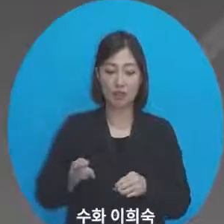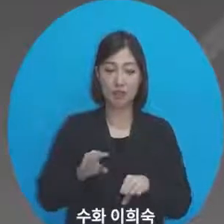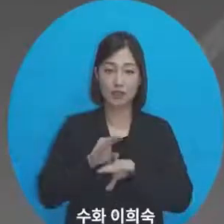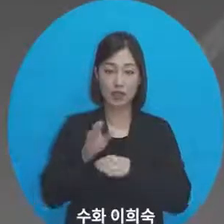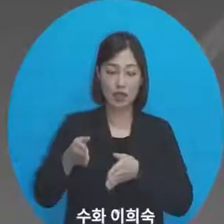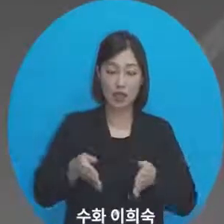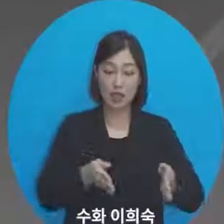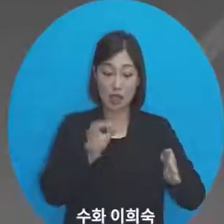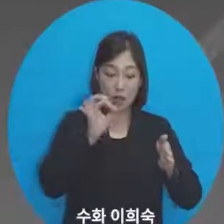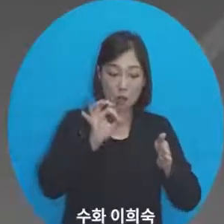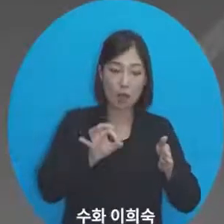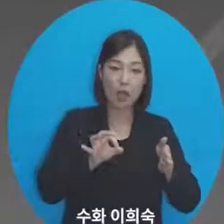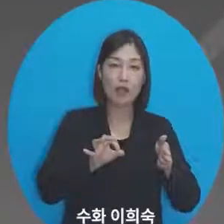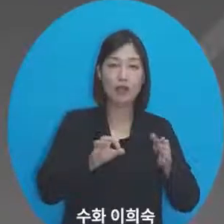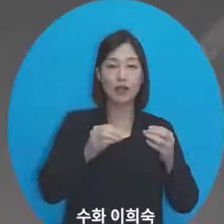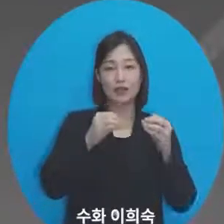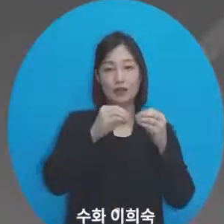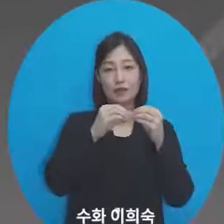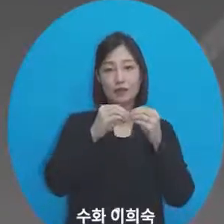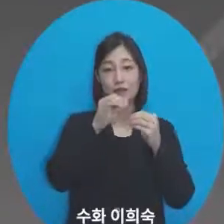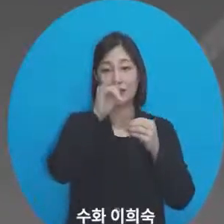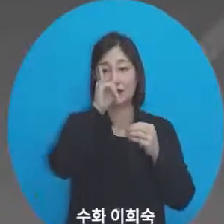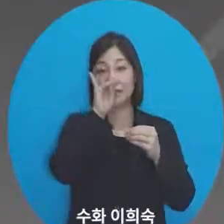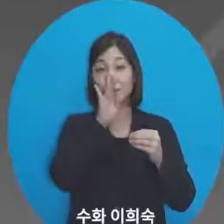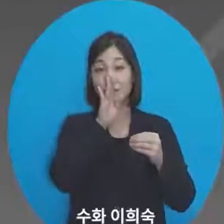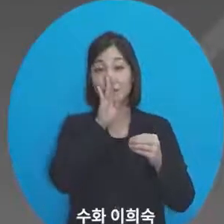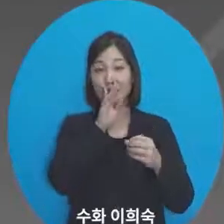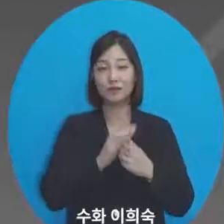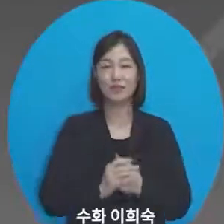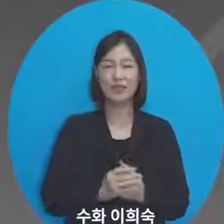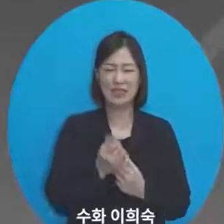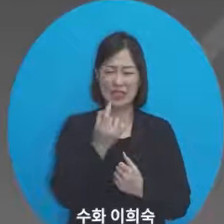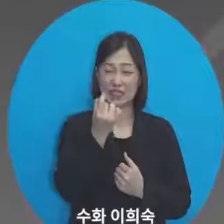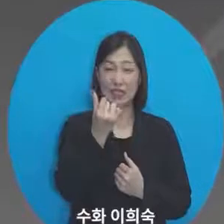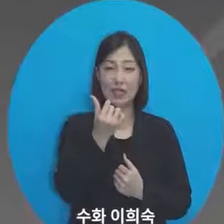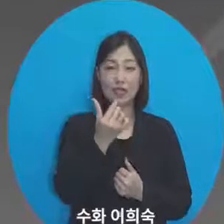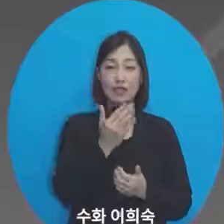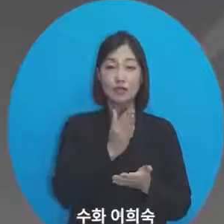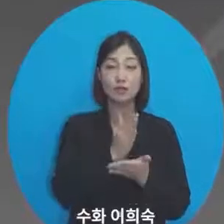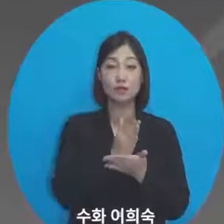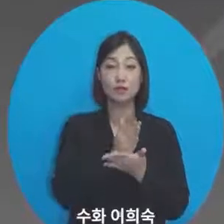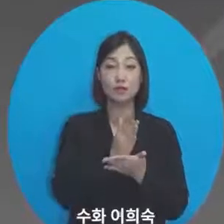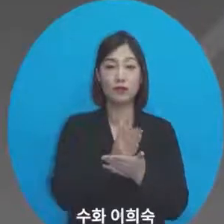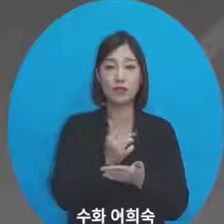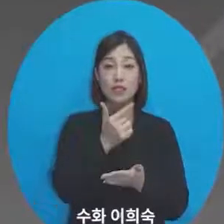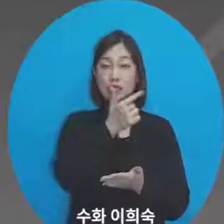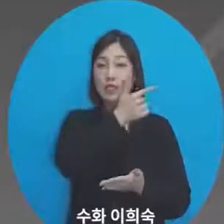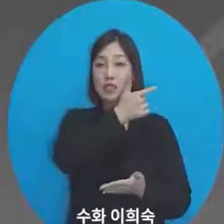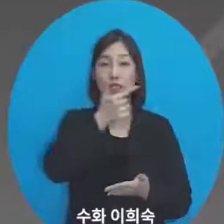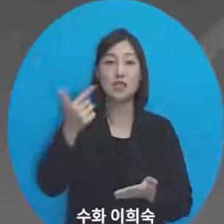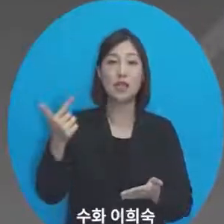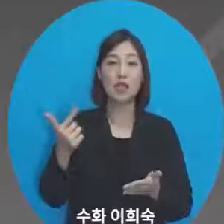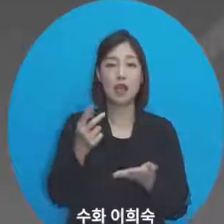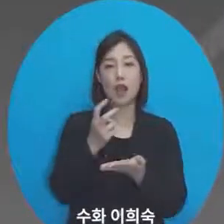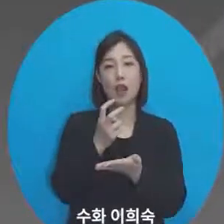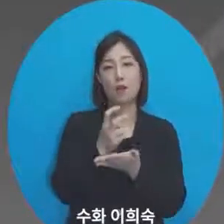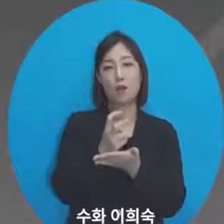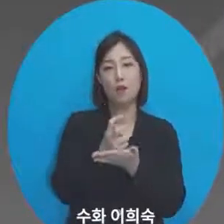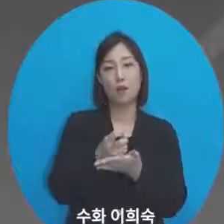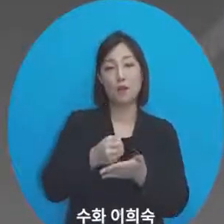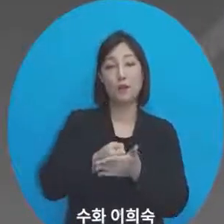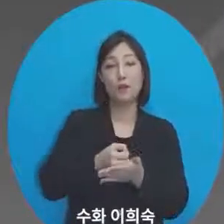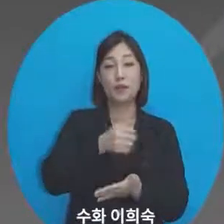크기를 법에서 규정을 해서 이거보다 작거나 크게 그리지 못하게 명문화하고 있습니다.